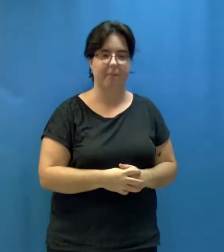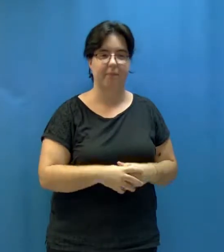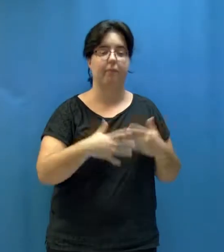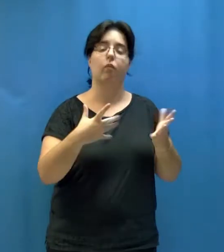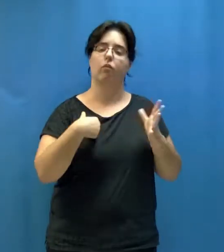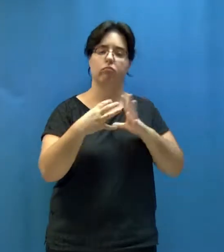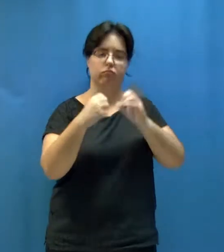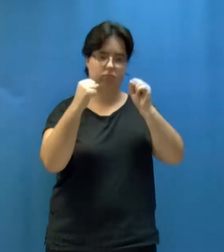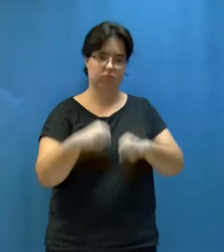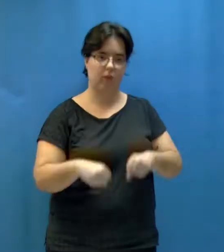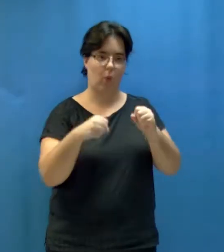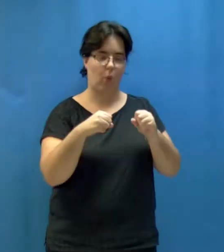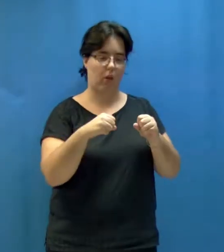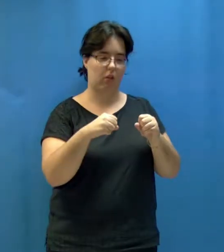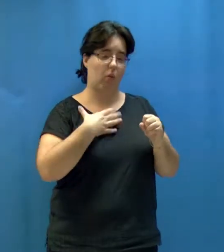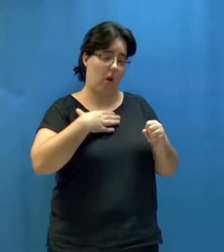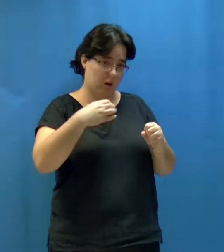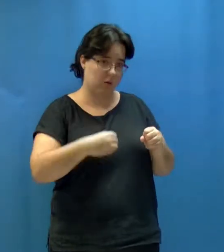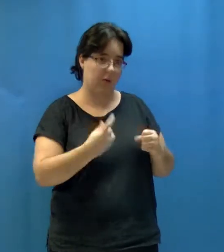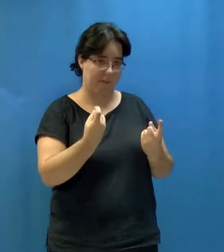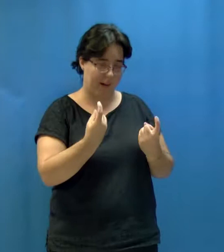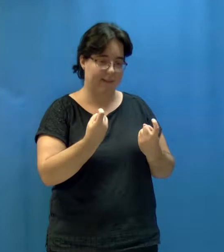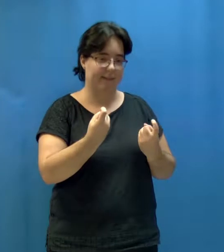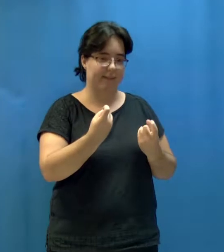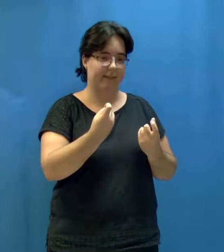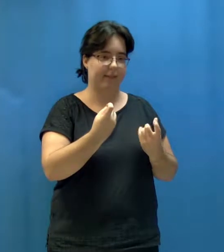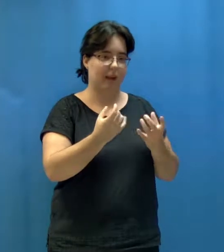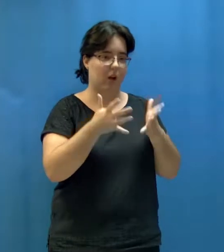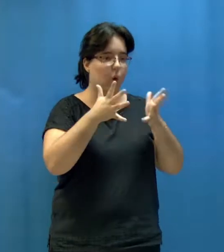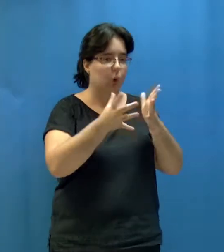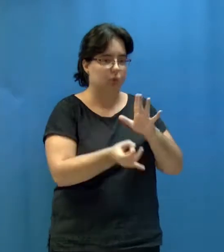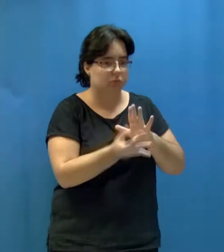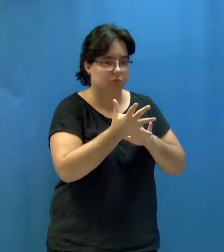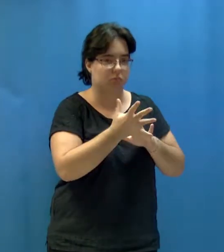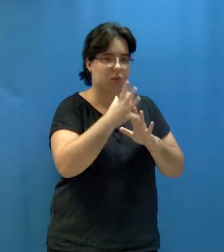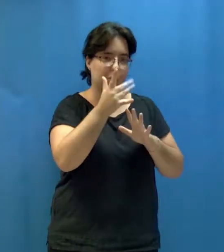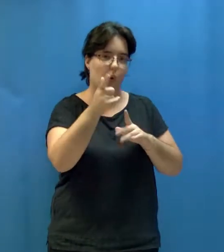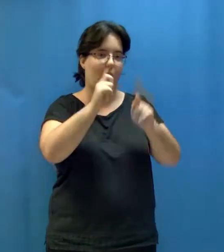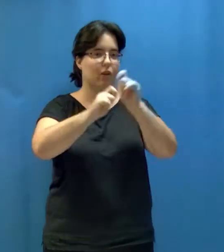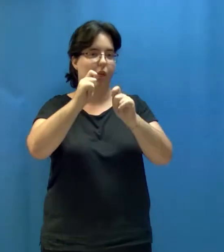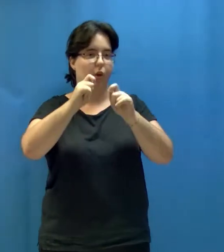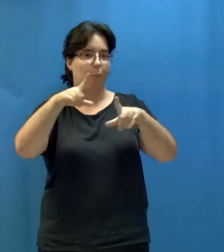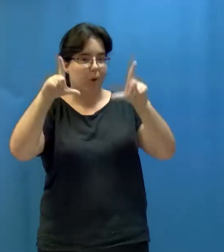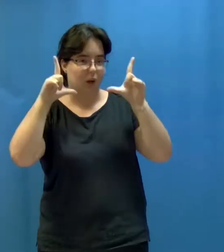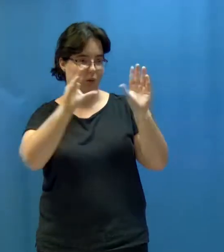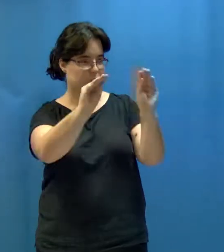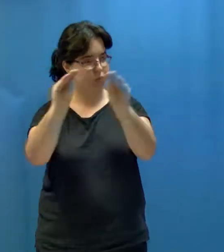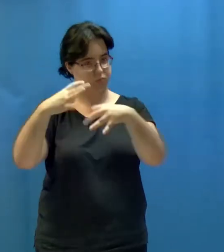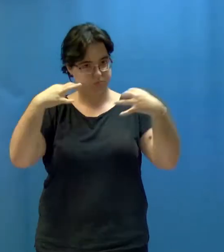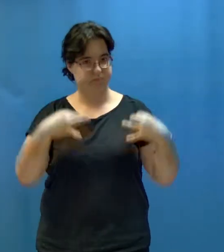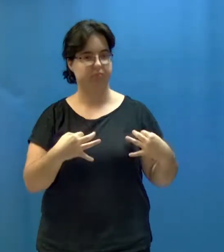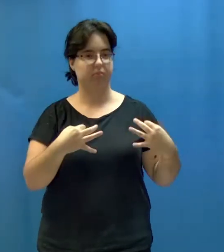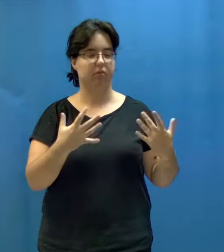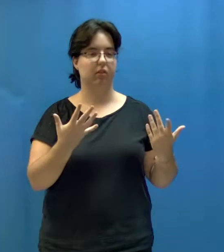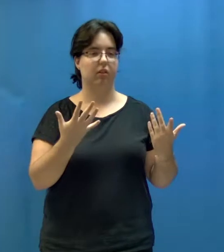amb la regidoria en que és necessari que en aquest espai les persones majors i les seues associacions hi siguin les protagonistes, que es puguen expressar lliurement i